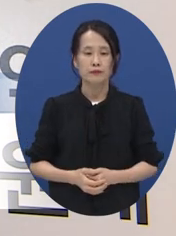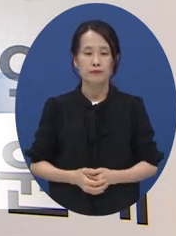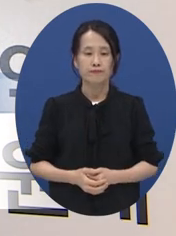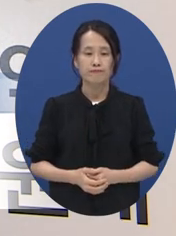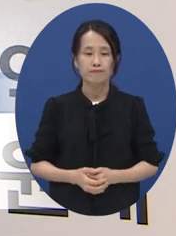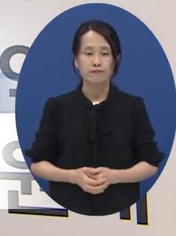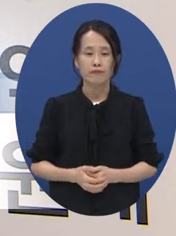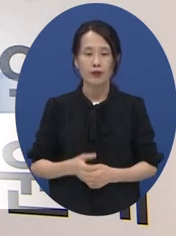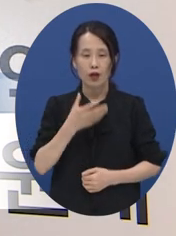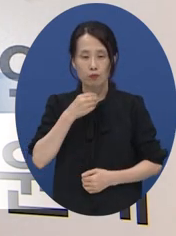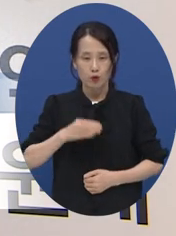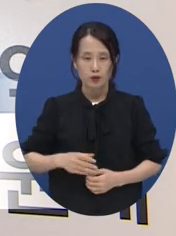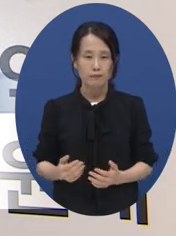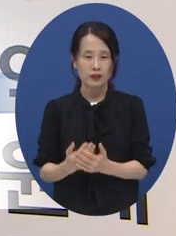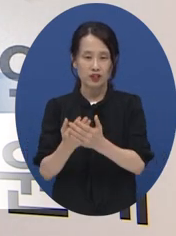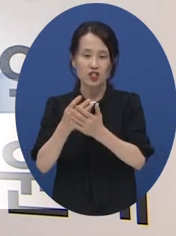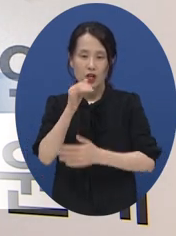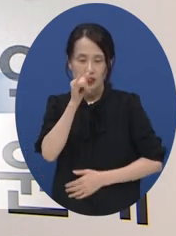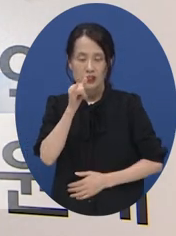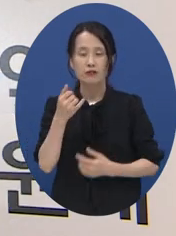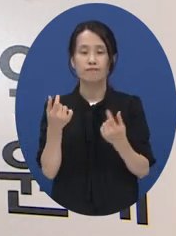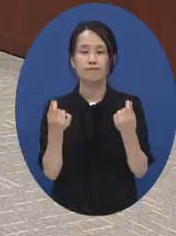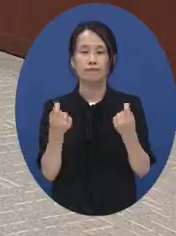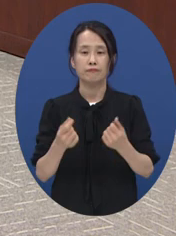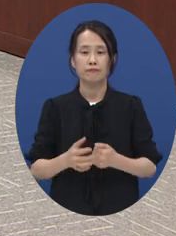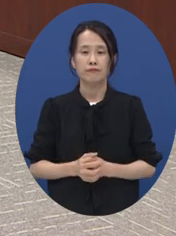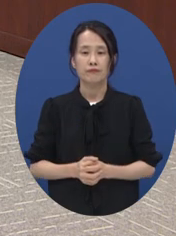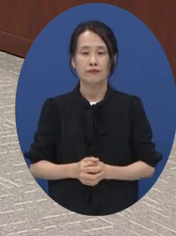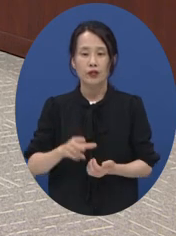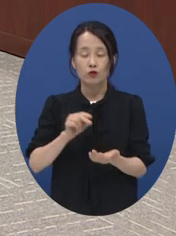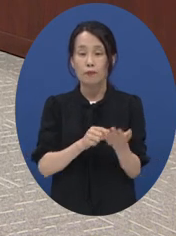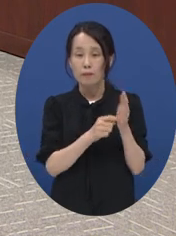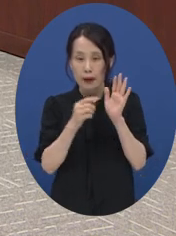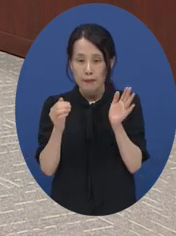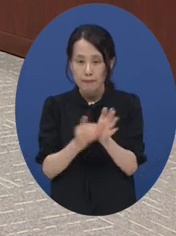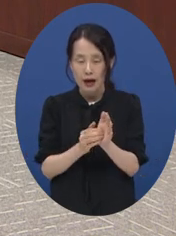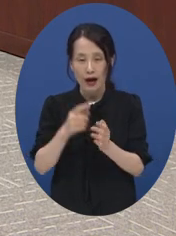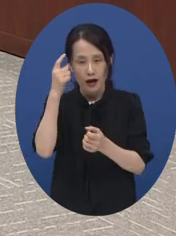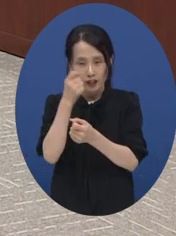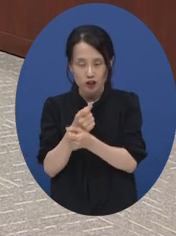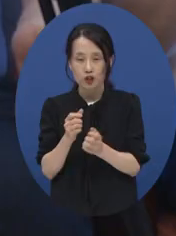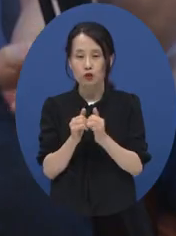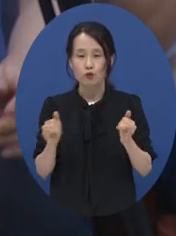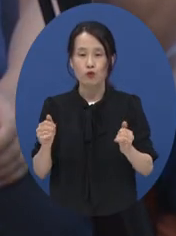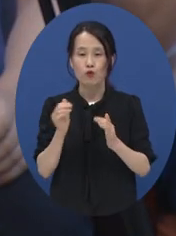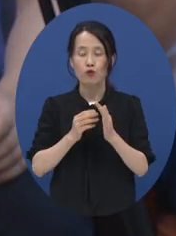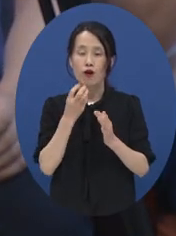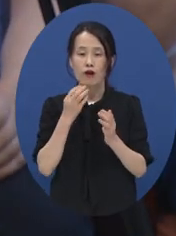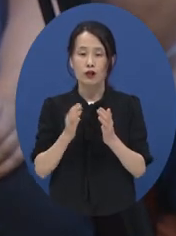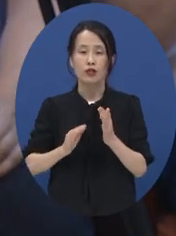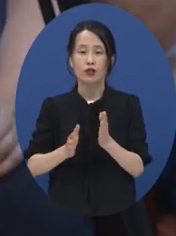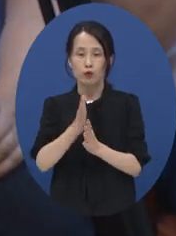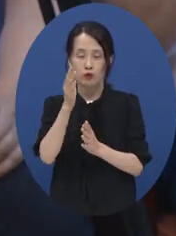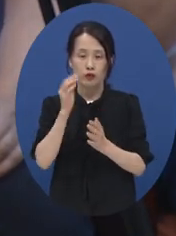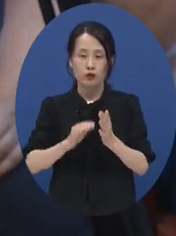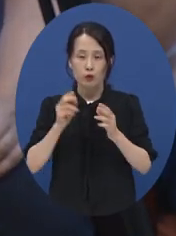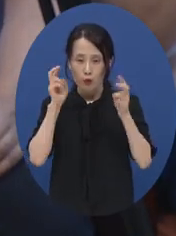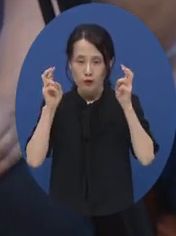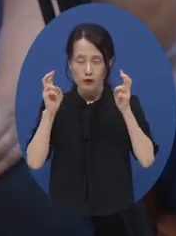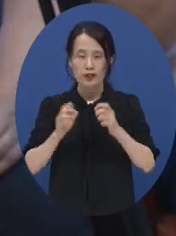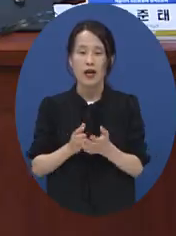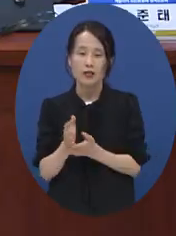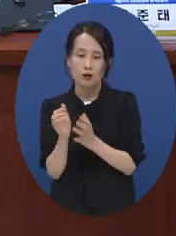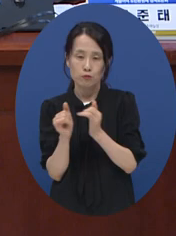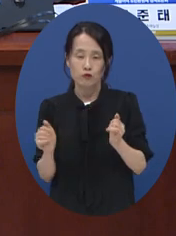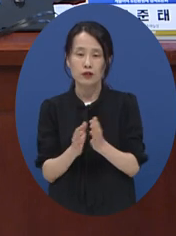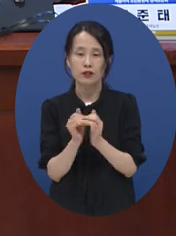환원되면서 도민 복리에 기여하지 않을까 그렇게 보고 있습니다. 주제 발표에 이어 경기연구원과 경기도시공사, 학계, 전문가,